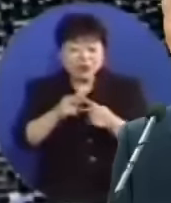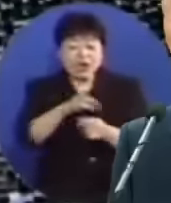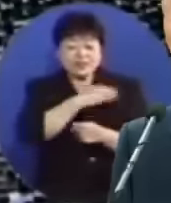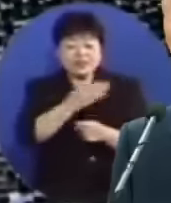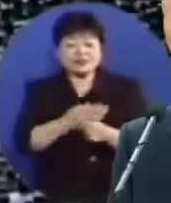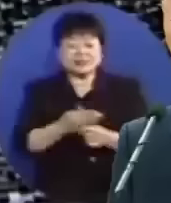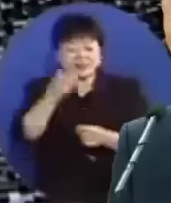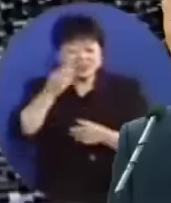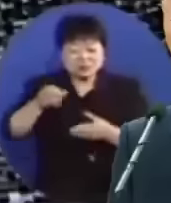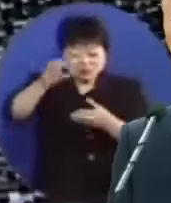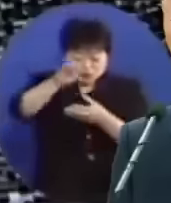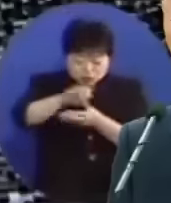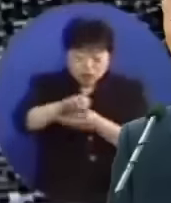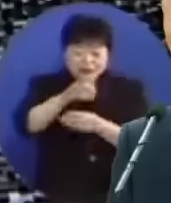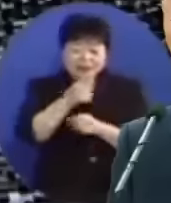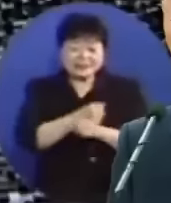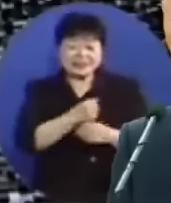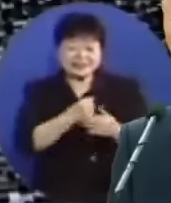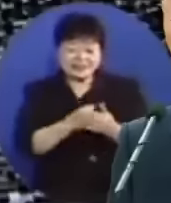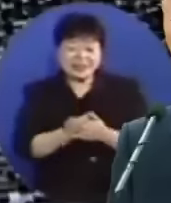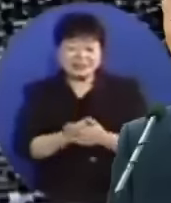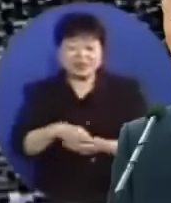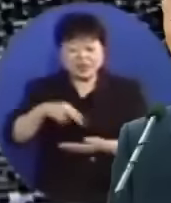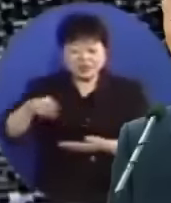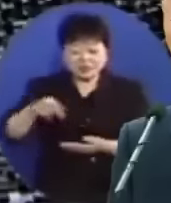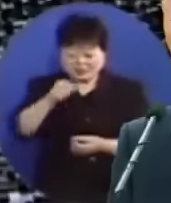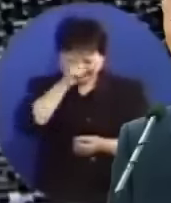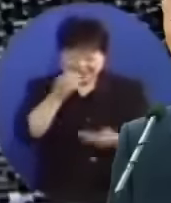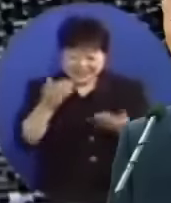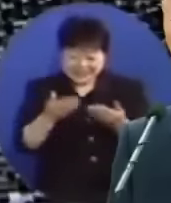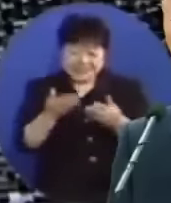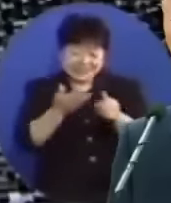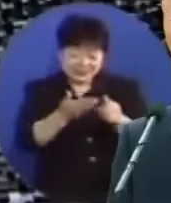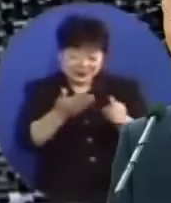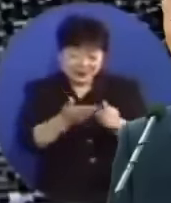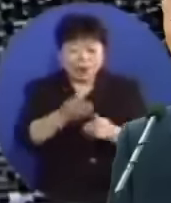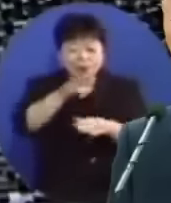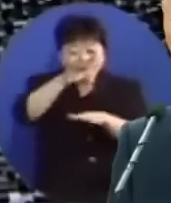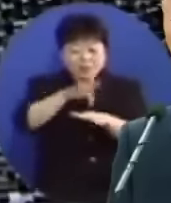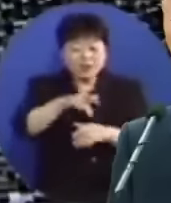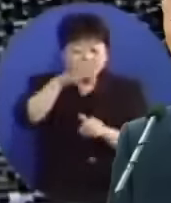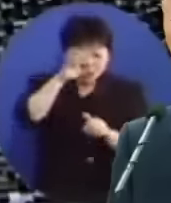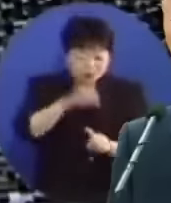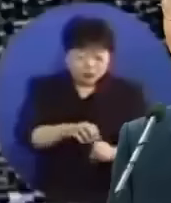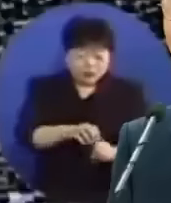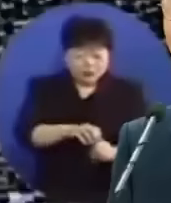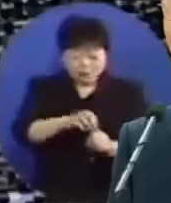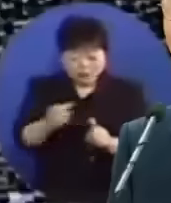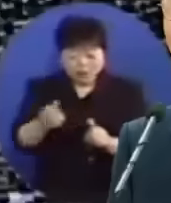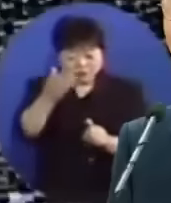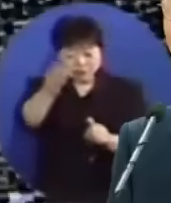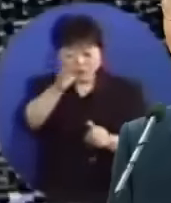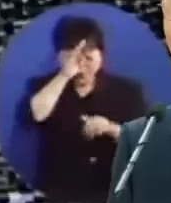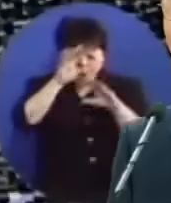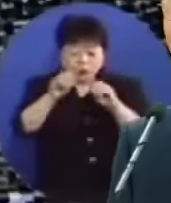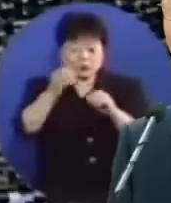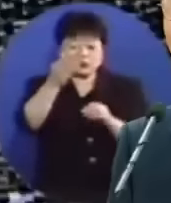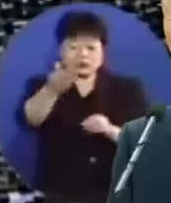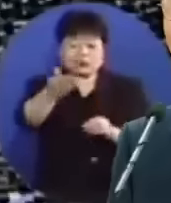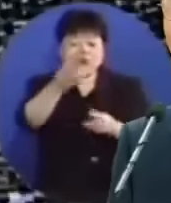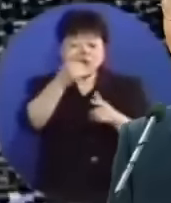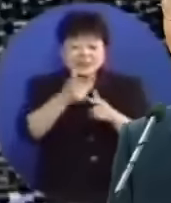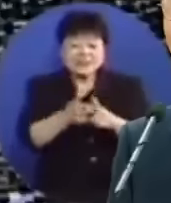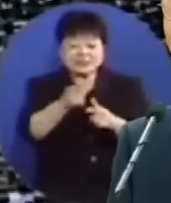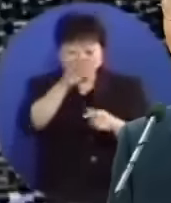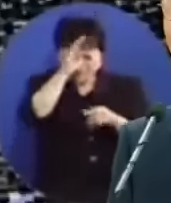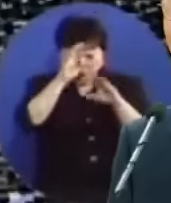성령과 능력을 기름부터 다셨으며 제가 두루다니시며 착한 일을 행하시고 마귀에게 눌린 모든 자를 고치셨다.